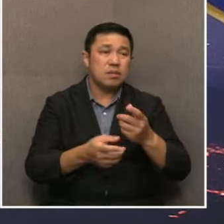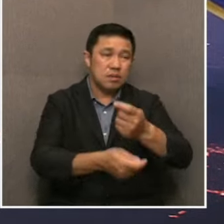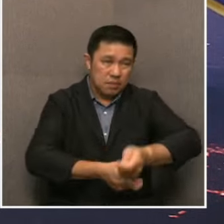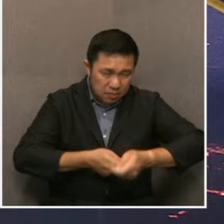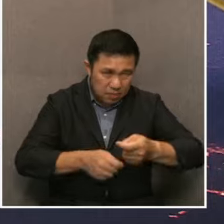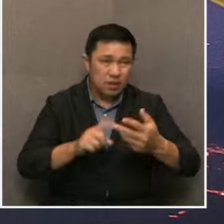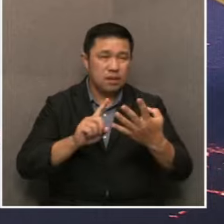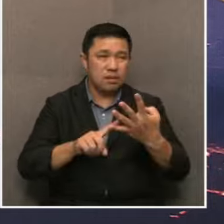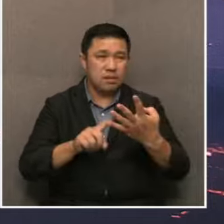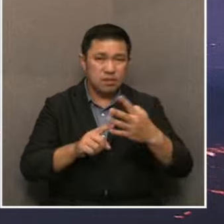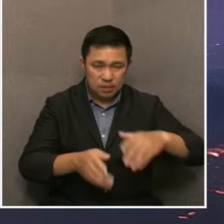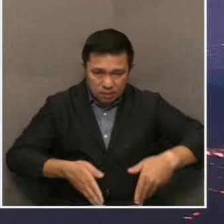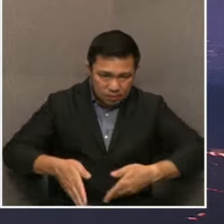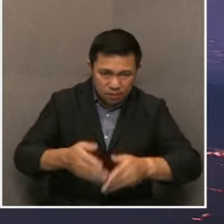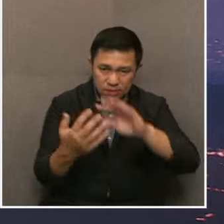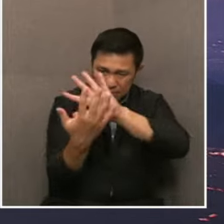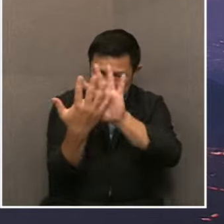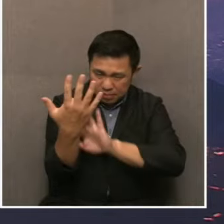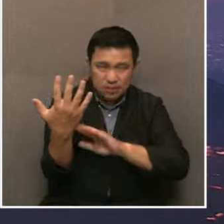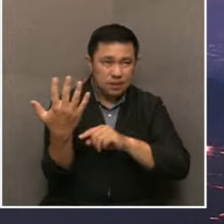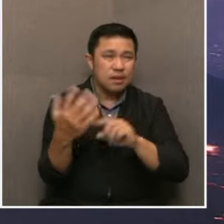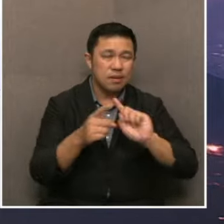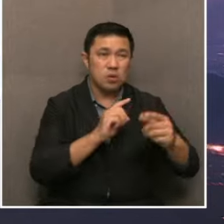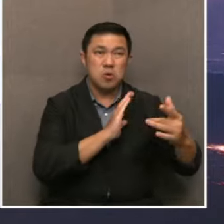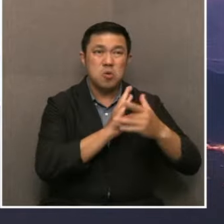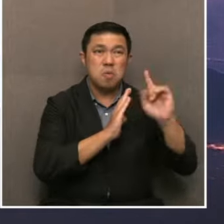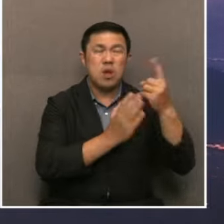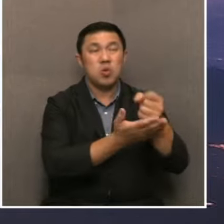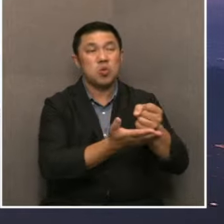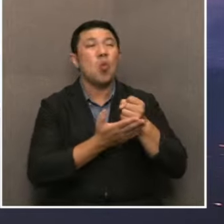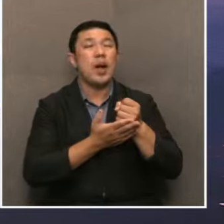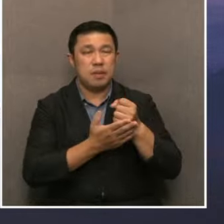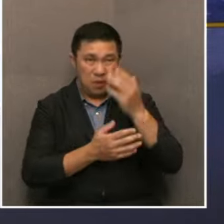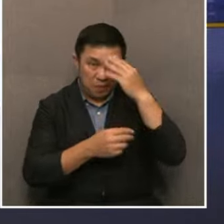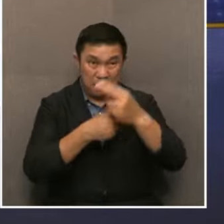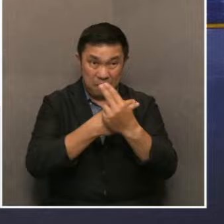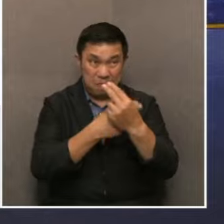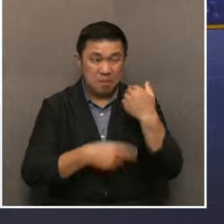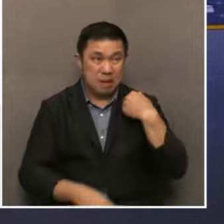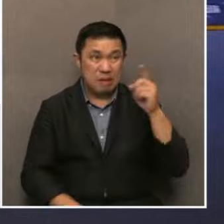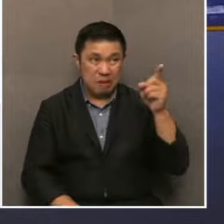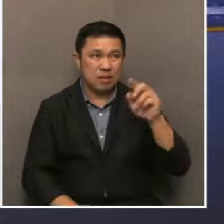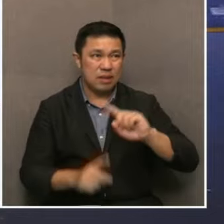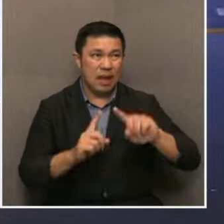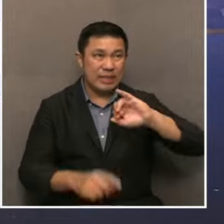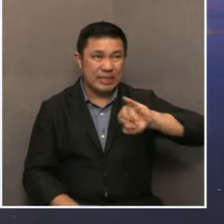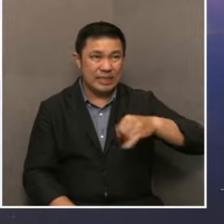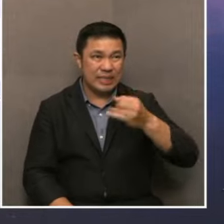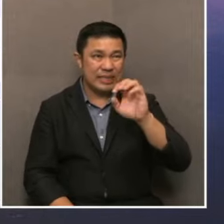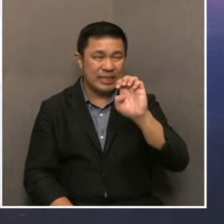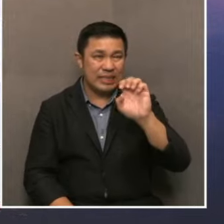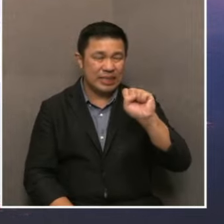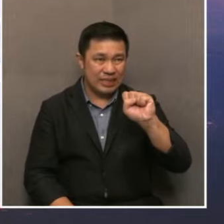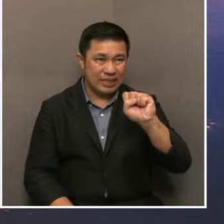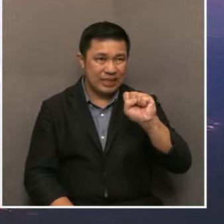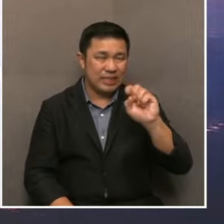ด้วยนี่คือข้อมูลสำคัญที่เราได้มาจากเทคโนโลยีสมัยใหม่นะครับนอกเหนือจากทอ 2แล้วจริงๆแล้ว gisdaแล้วก็ประเทศไทยนะครับก็